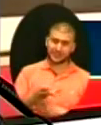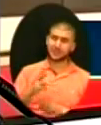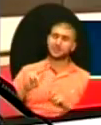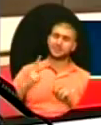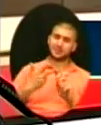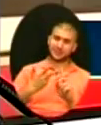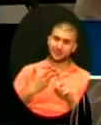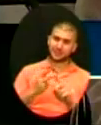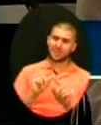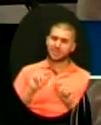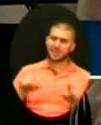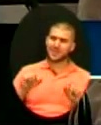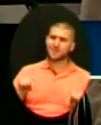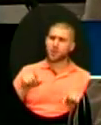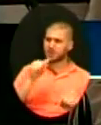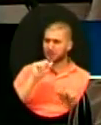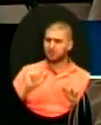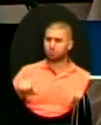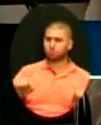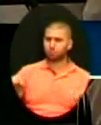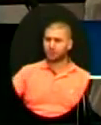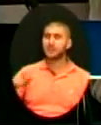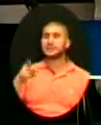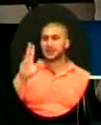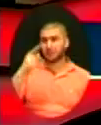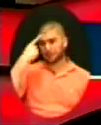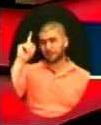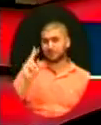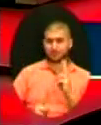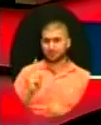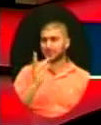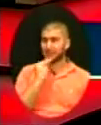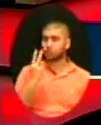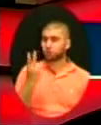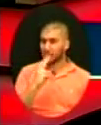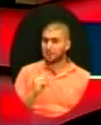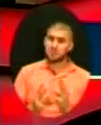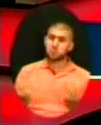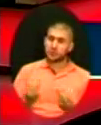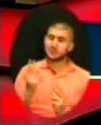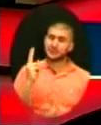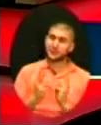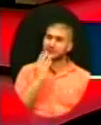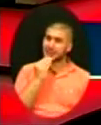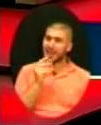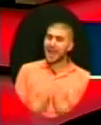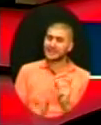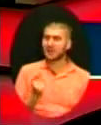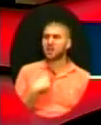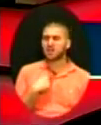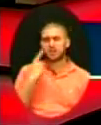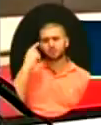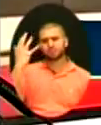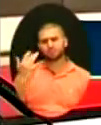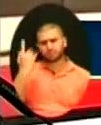כך טפטפות. וואו. טפטפות, שזה גם יצוא ישראלי, אגב, שני המוצרים האלה הם יצוא ישראלי דווקא האזרחים. אני